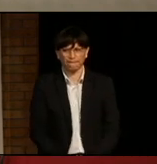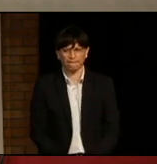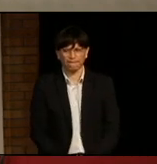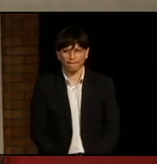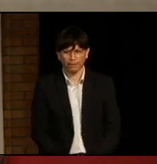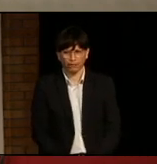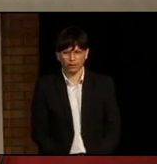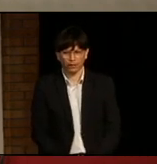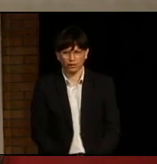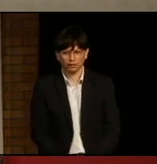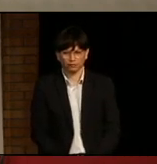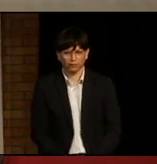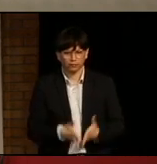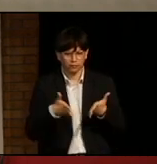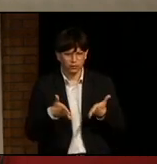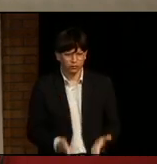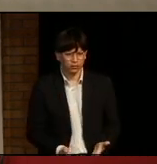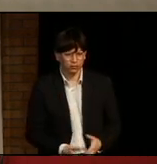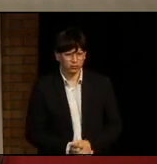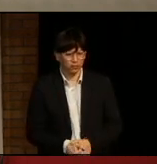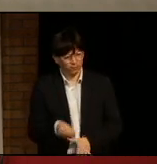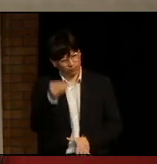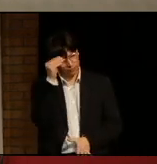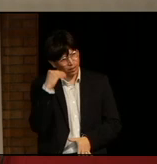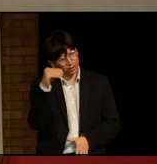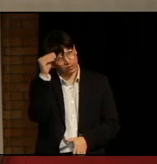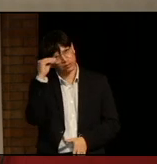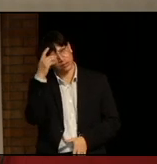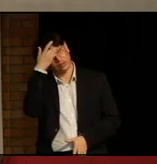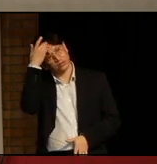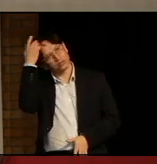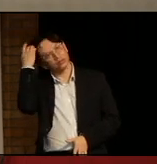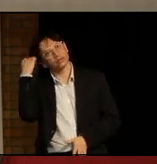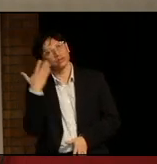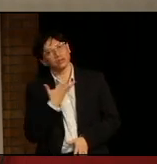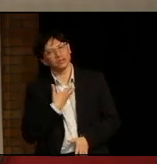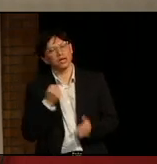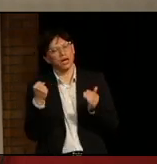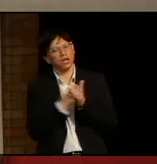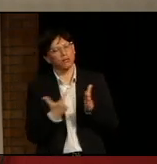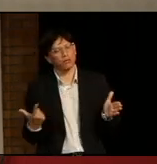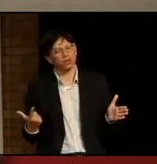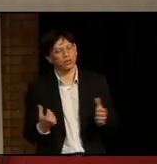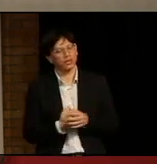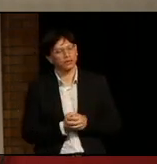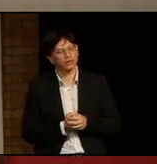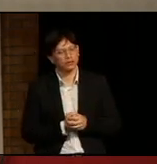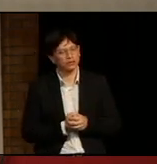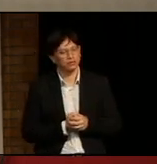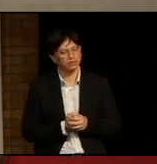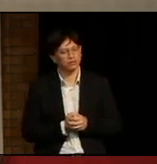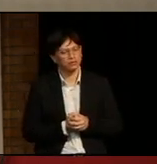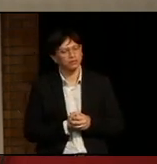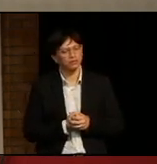noi questo penso che sia fondamentale Cioè questo penso che